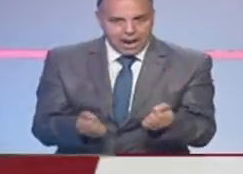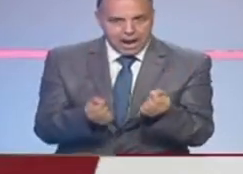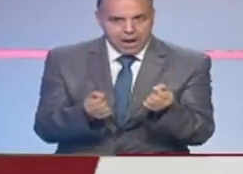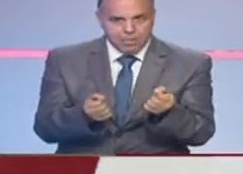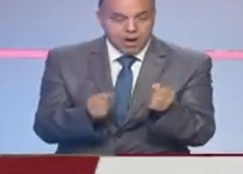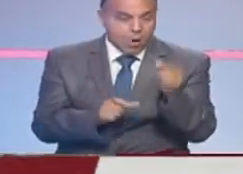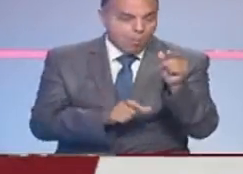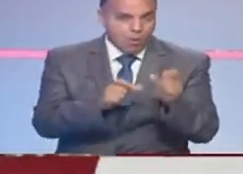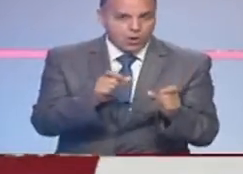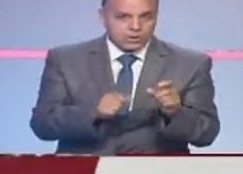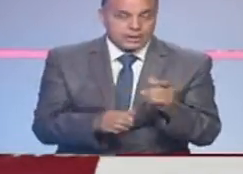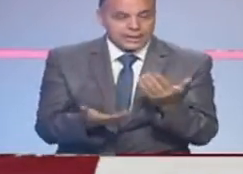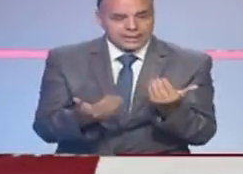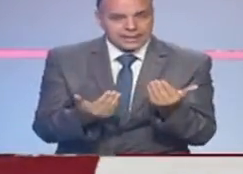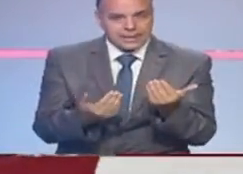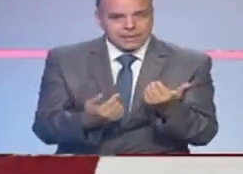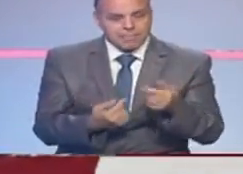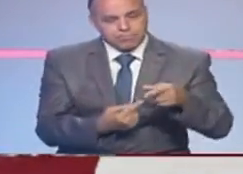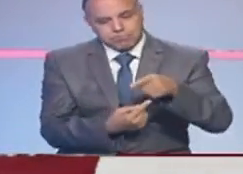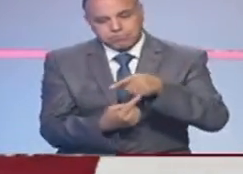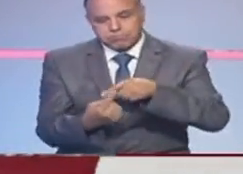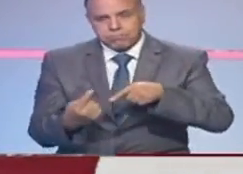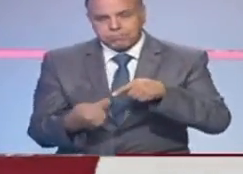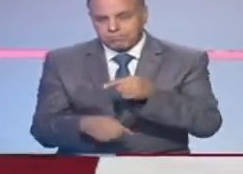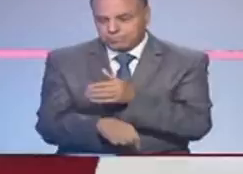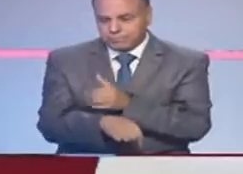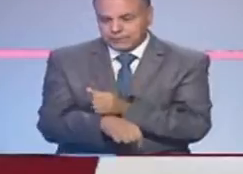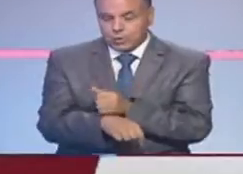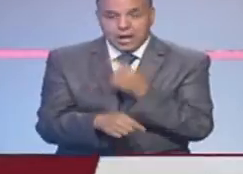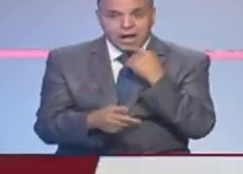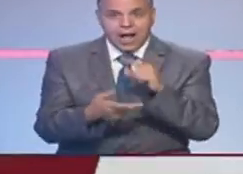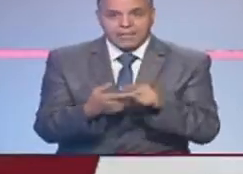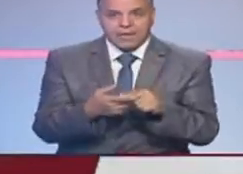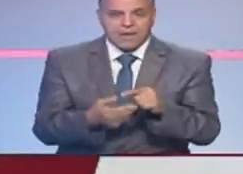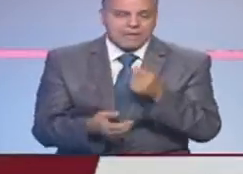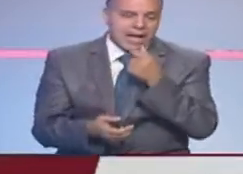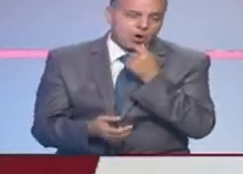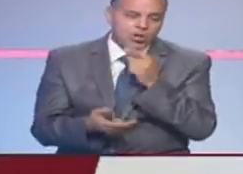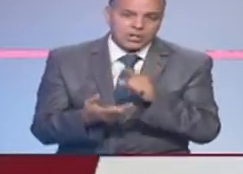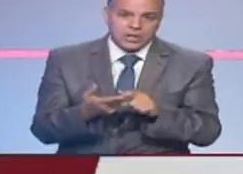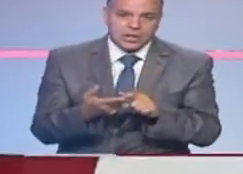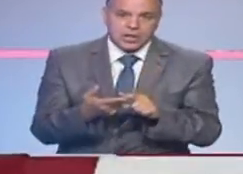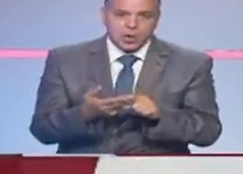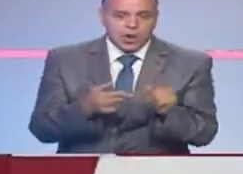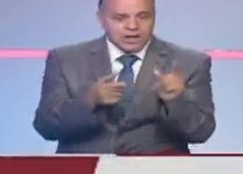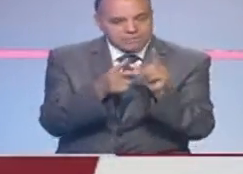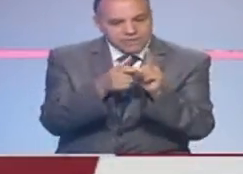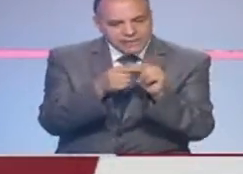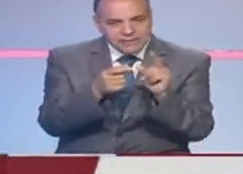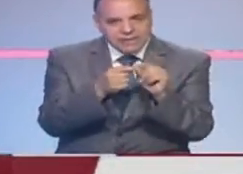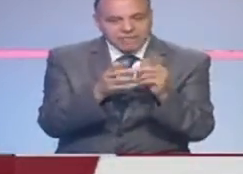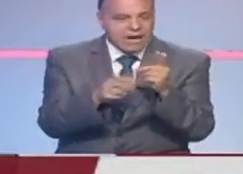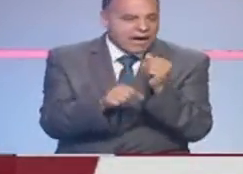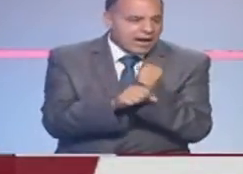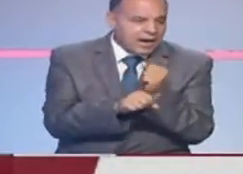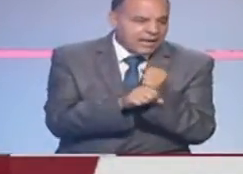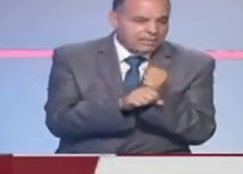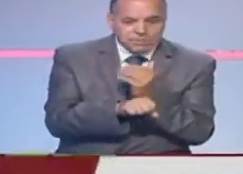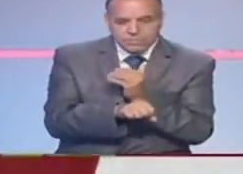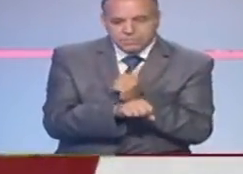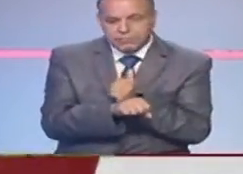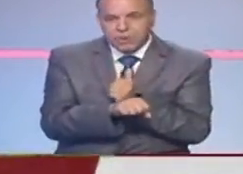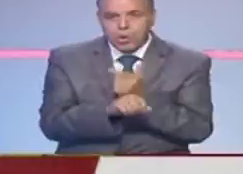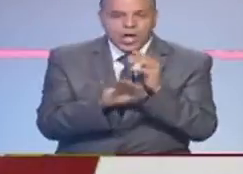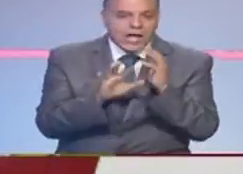ومواطنون ينتظرون دورهم لتلقي لقاء عسكري او يستفسرون عن سير عمليه تلقيح